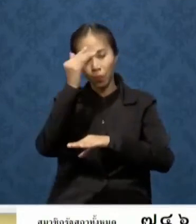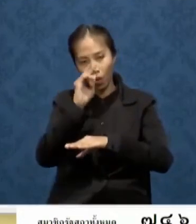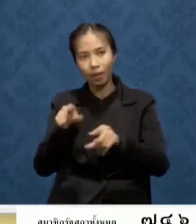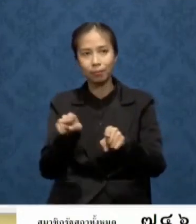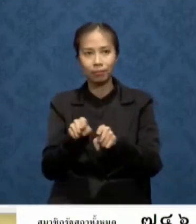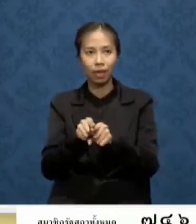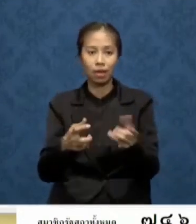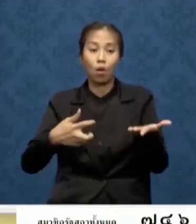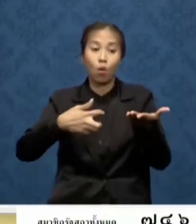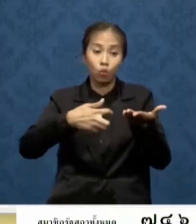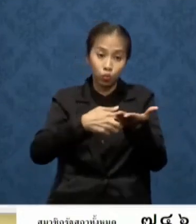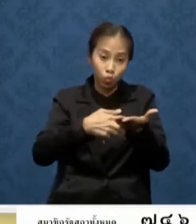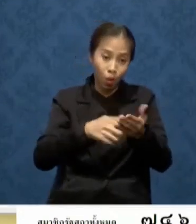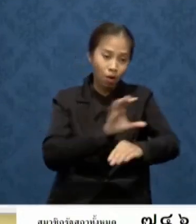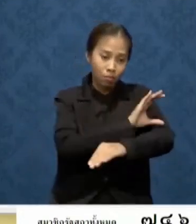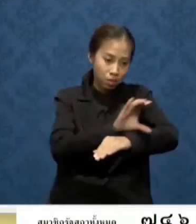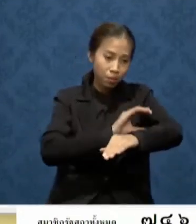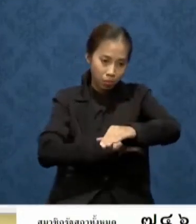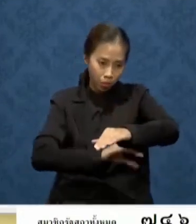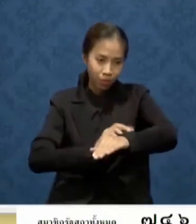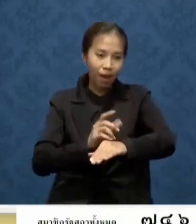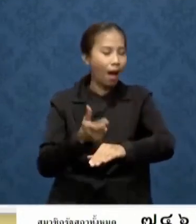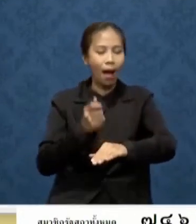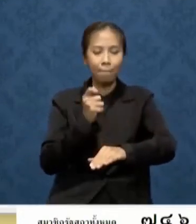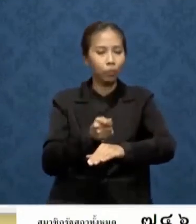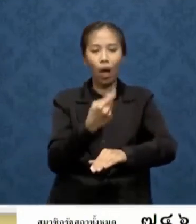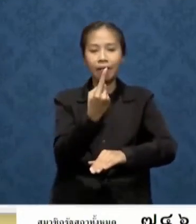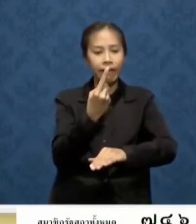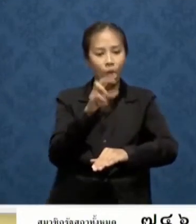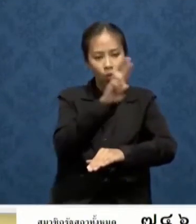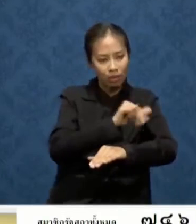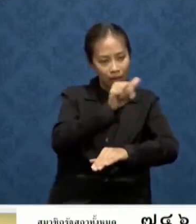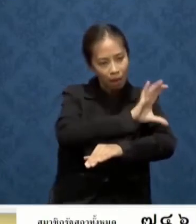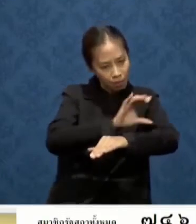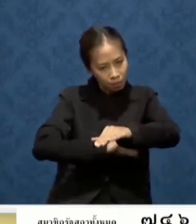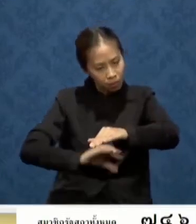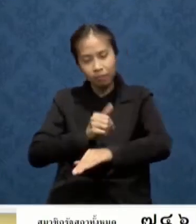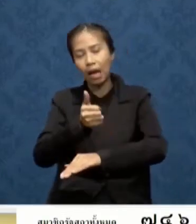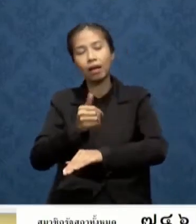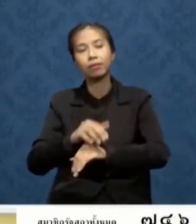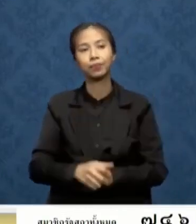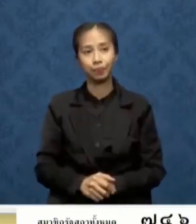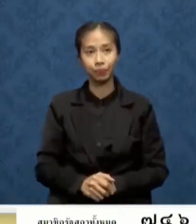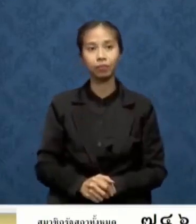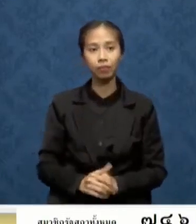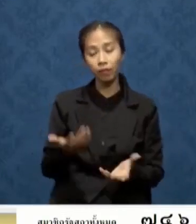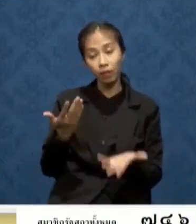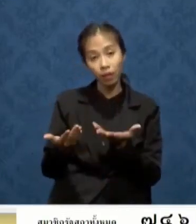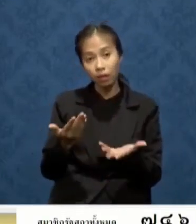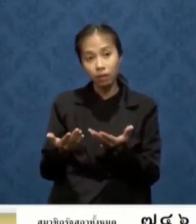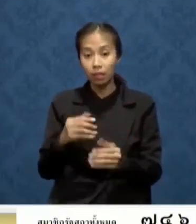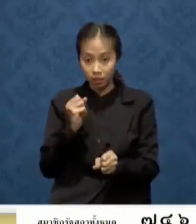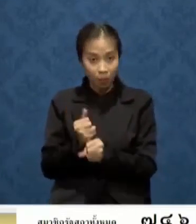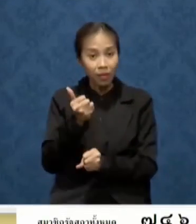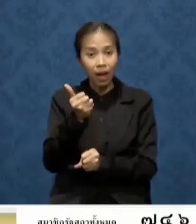งบ้านในการข้ามสายข้ามเจ้าของให้มัเป็ไปได้ในทางปฏิบัติที่ได้รัการยอมรับจากทุกฝ่ายหรถาจะเถียงวทำ